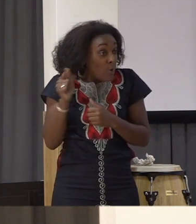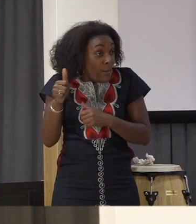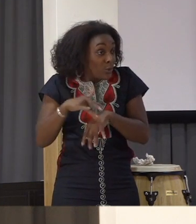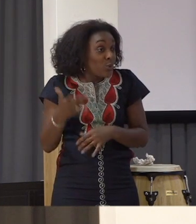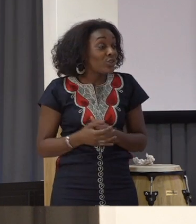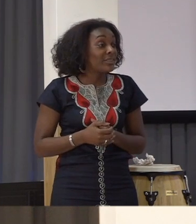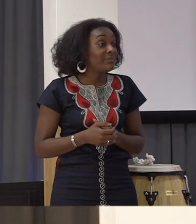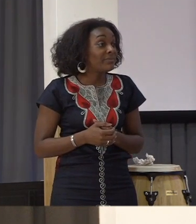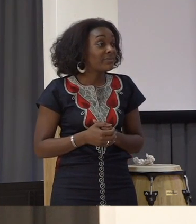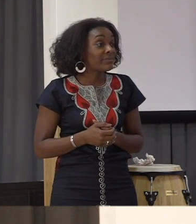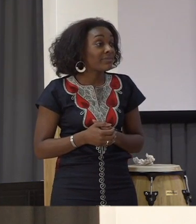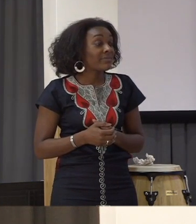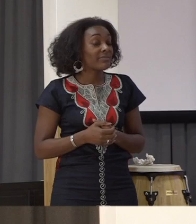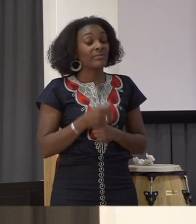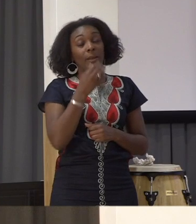dit